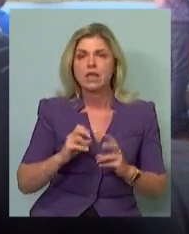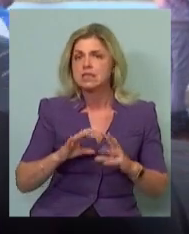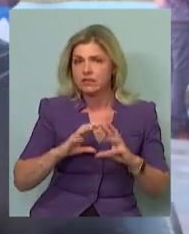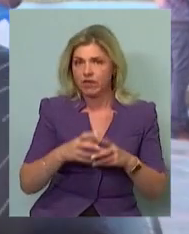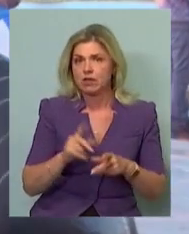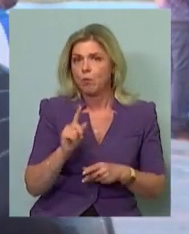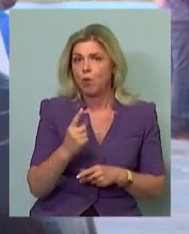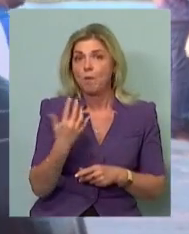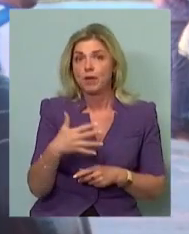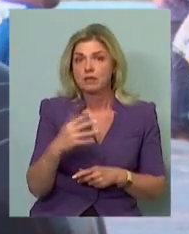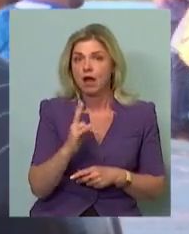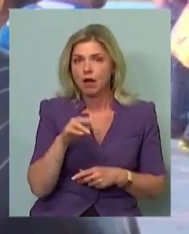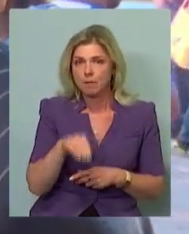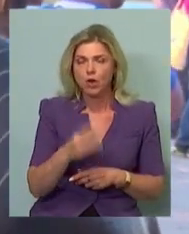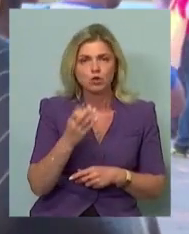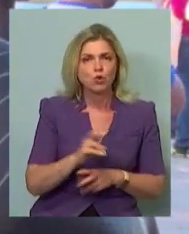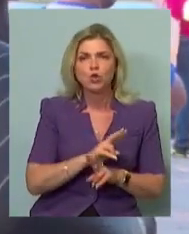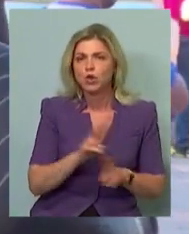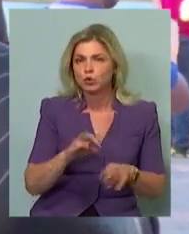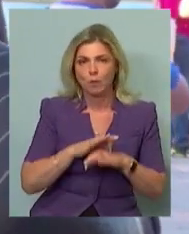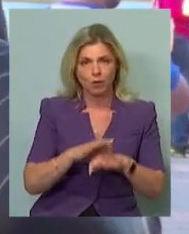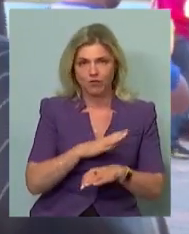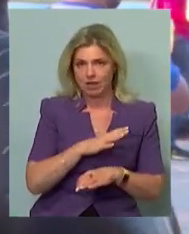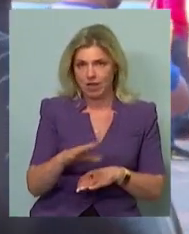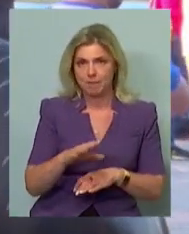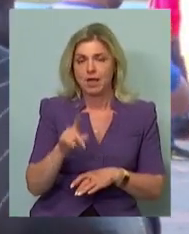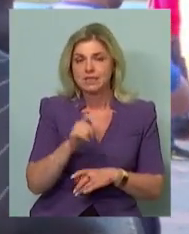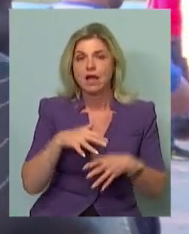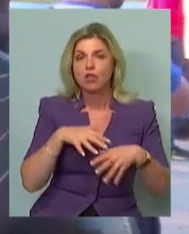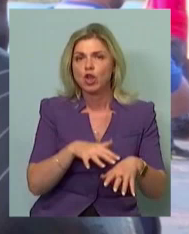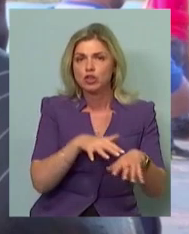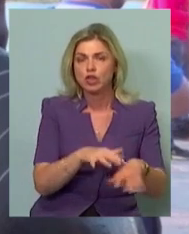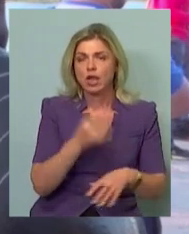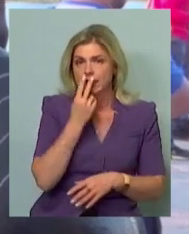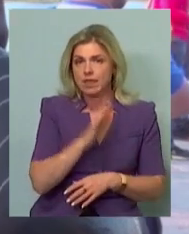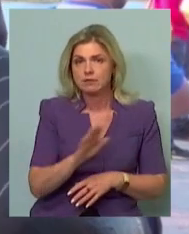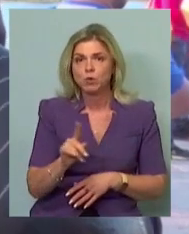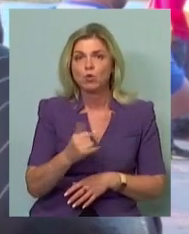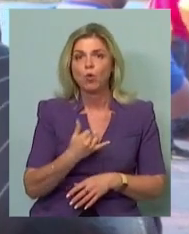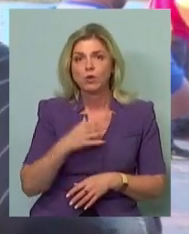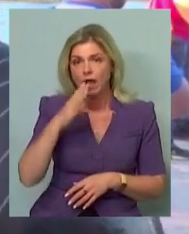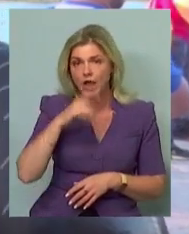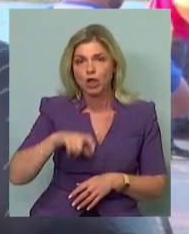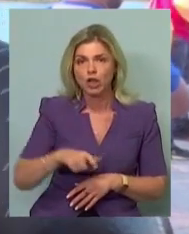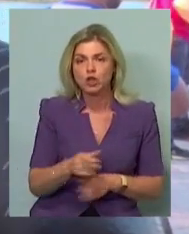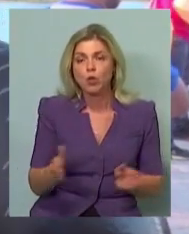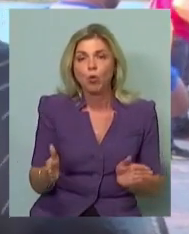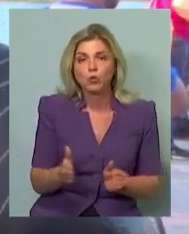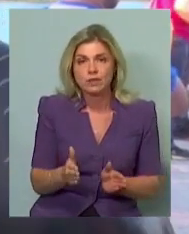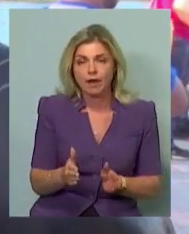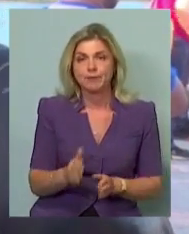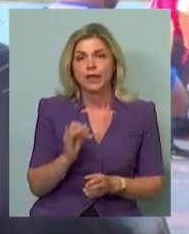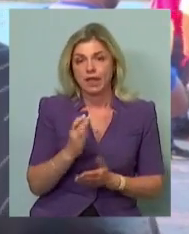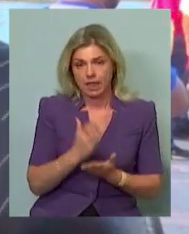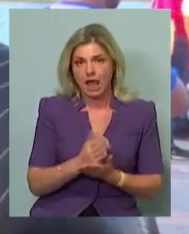кілометрів у світі ще ніхто не проводив стартів навіть за течією, не дивлячись, що річка у нас вузька. От і реєструють рекорд. Це